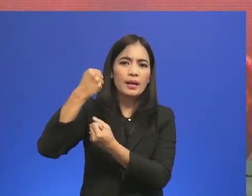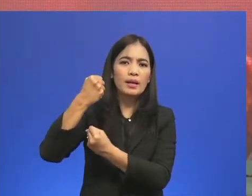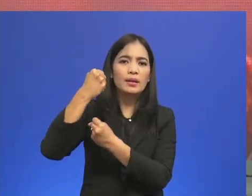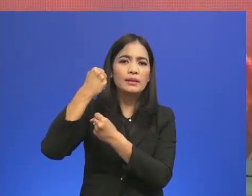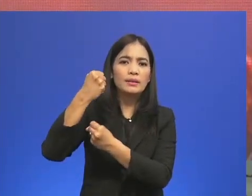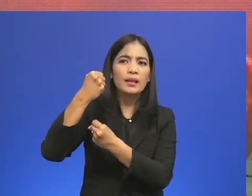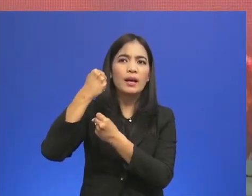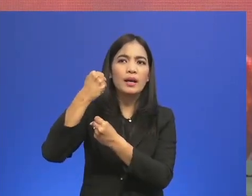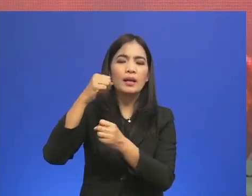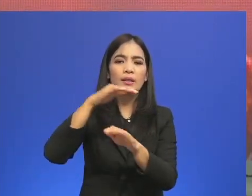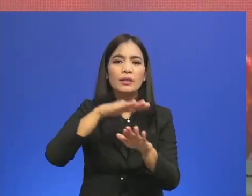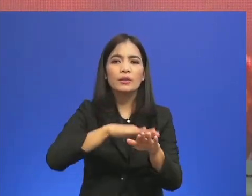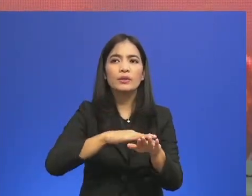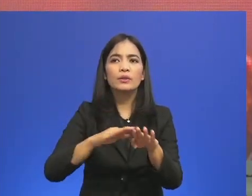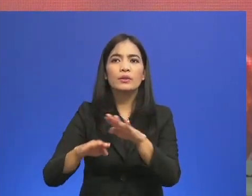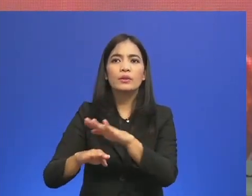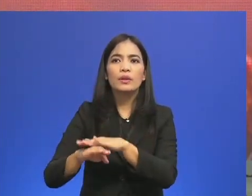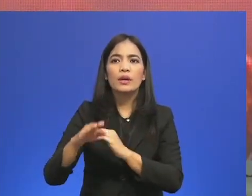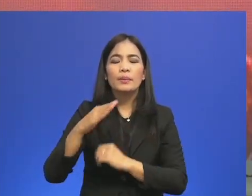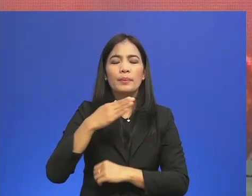Pegang tanganku,